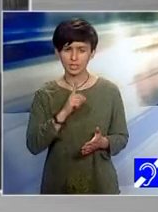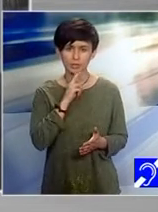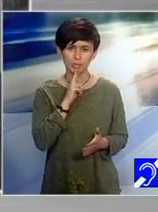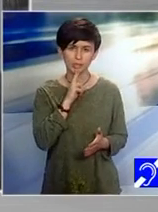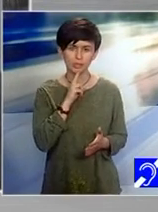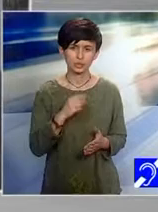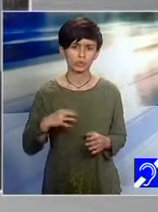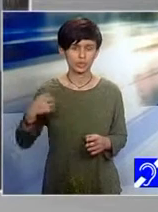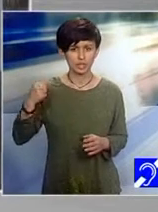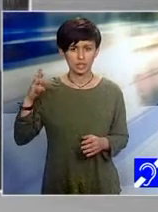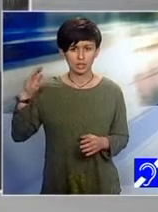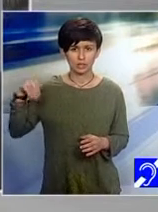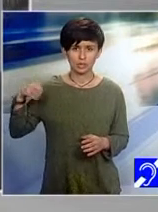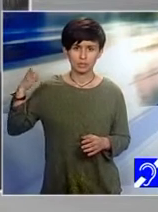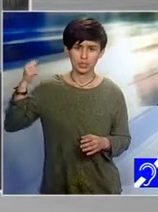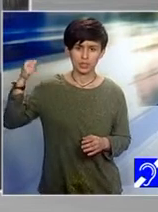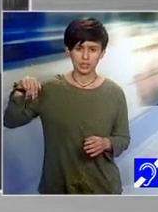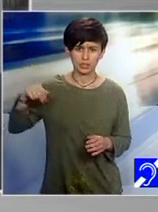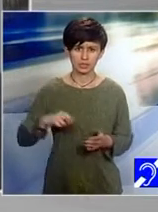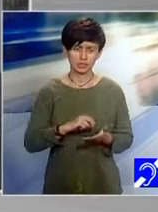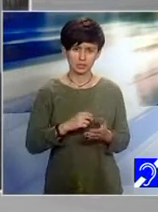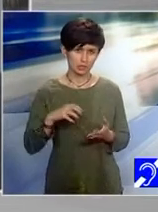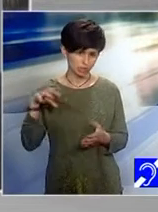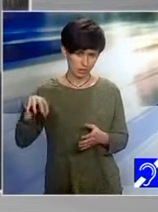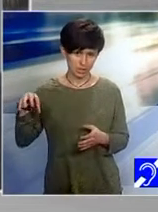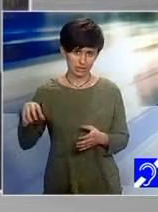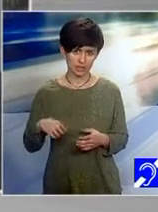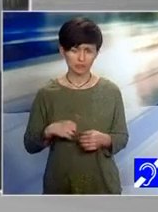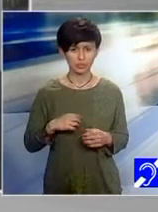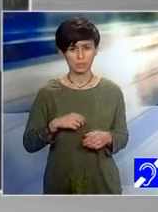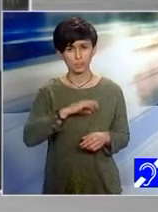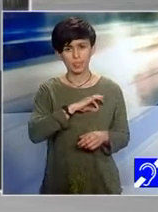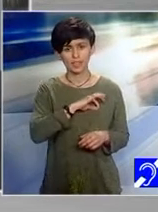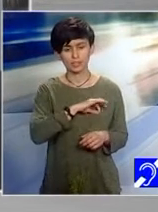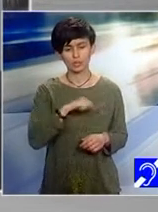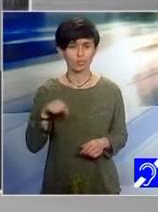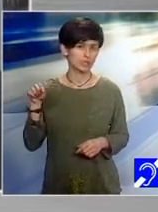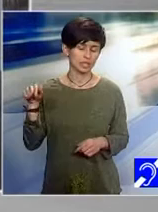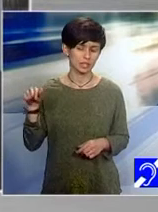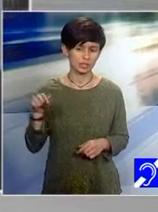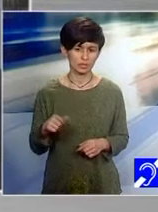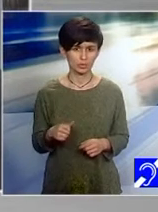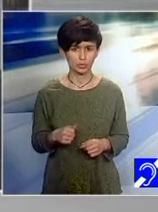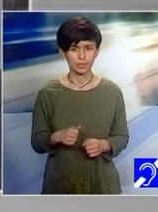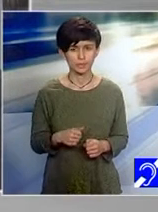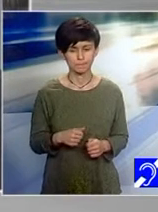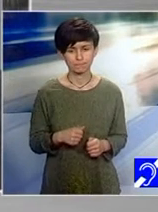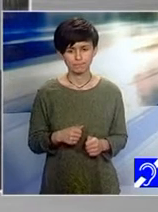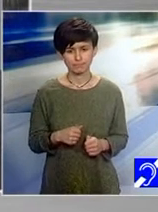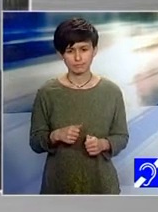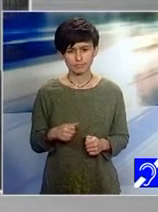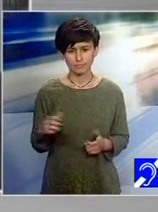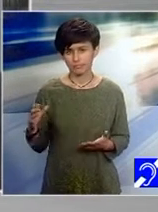armean din localitate și, de fapt, copiii dânsului, Sarkis și Măgărdici,